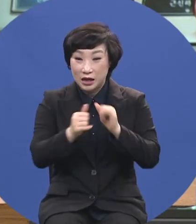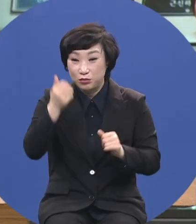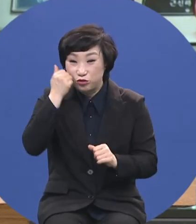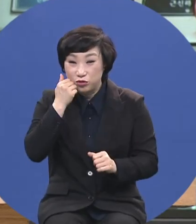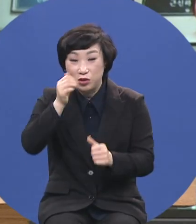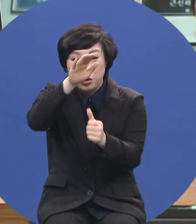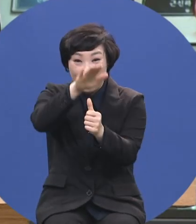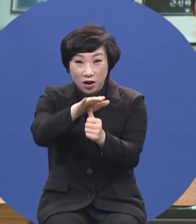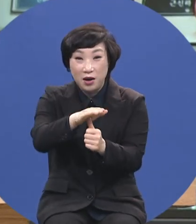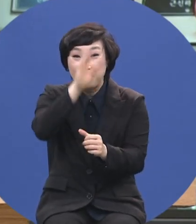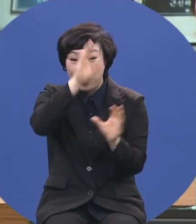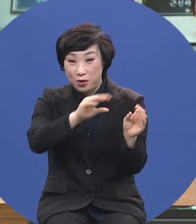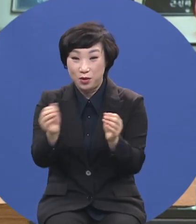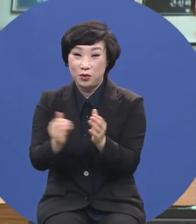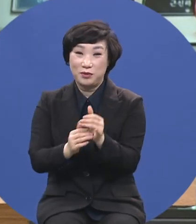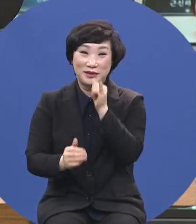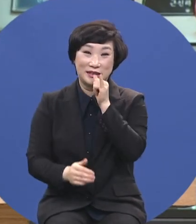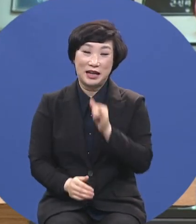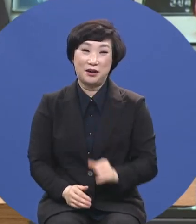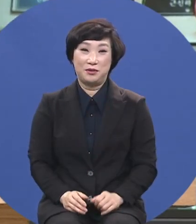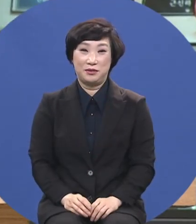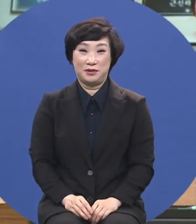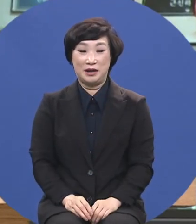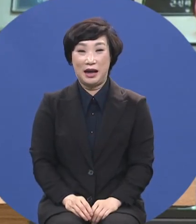병든 사람에게 손을 얹으정 나으리라